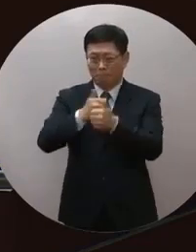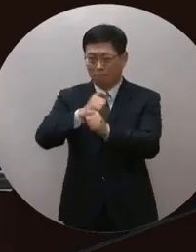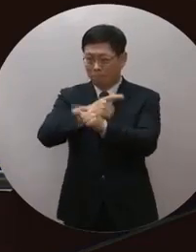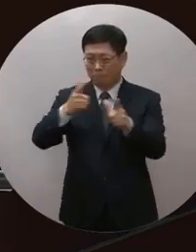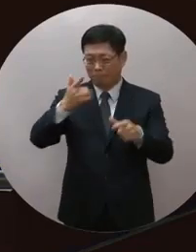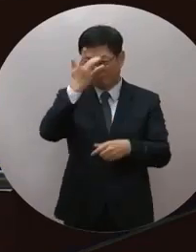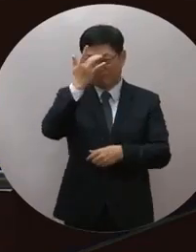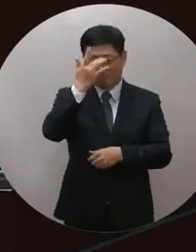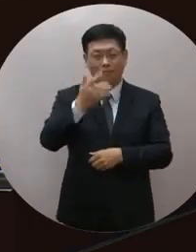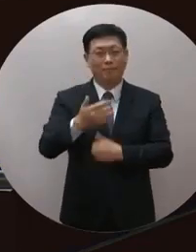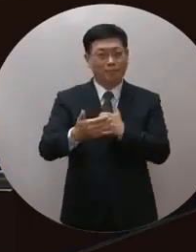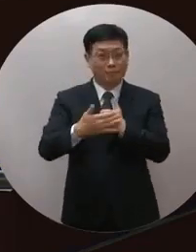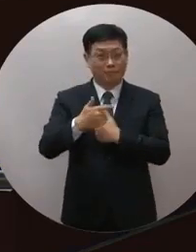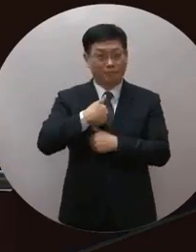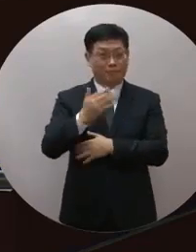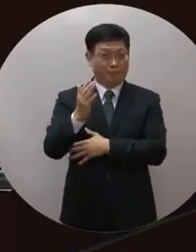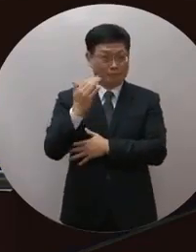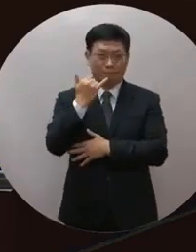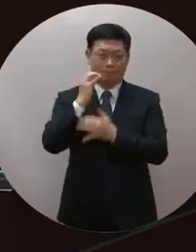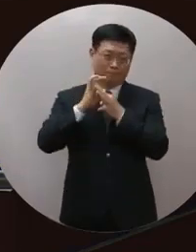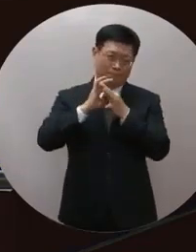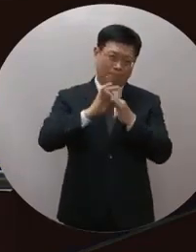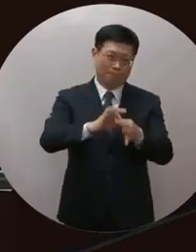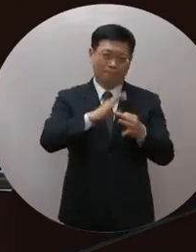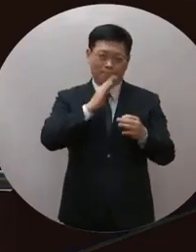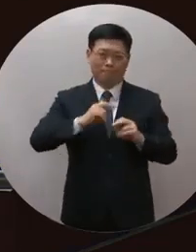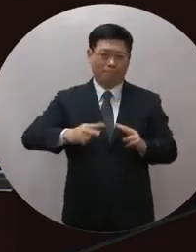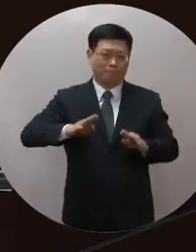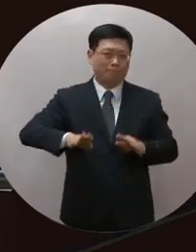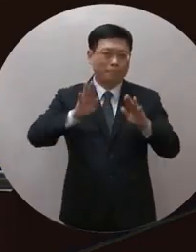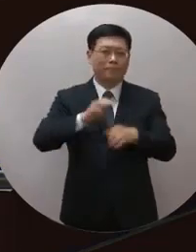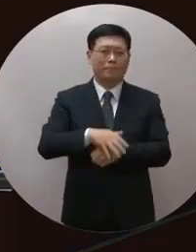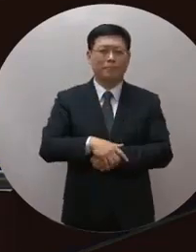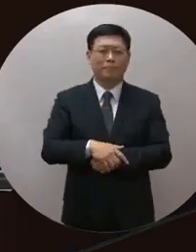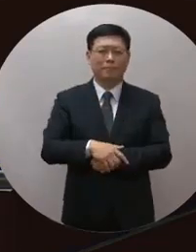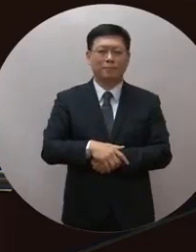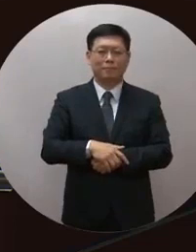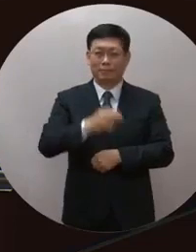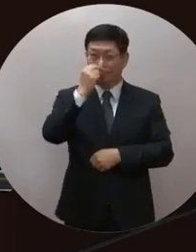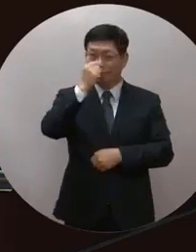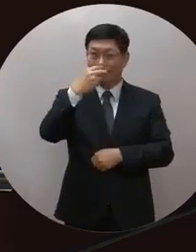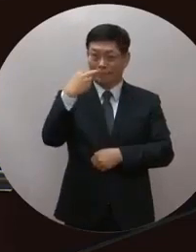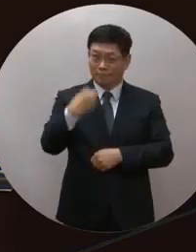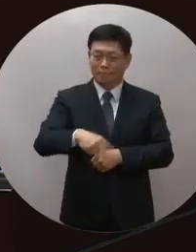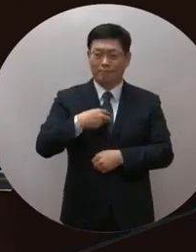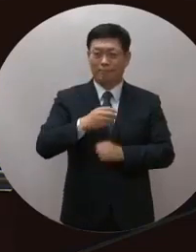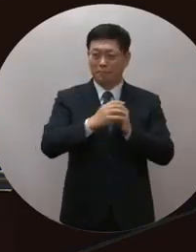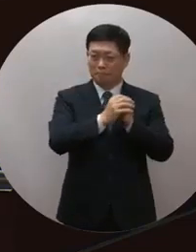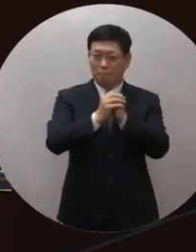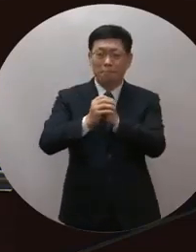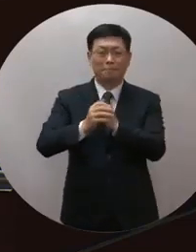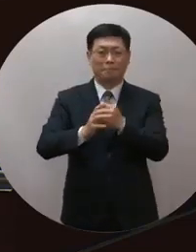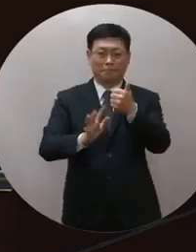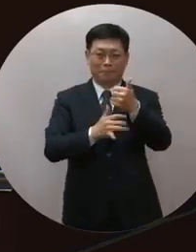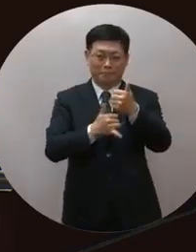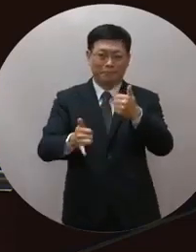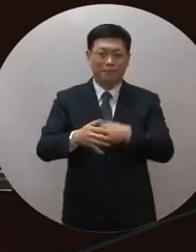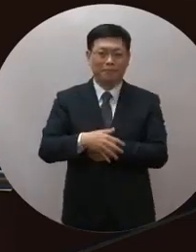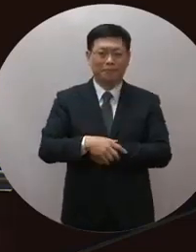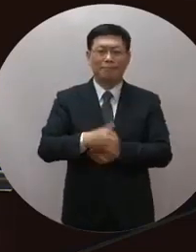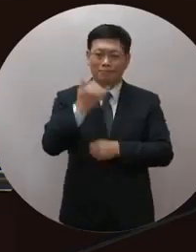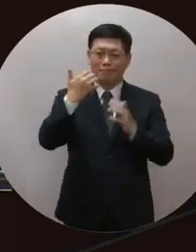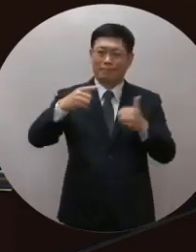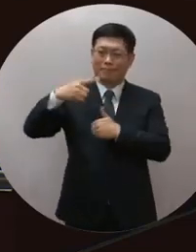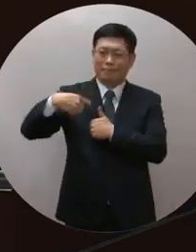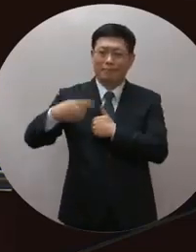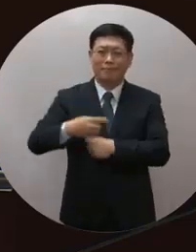挑战，让国家继续大步向前。特别恳请委员先进不吝